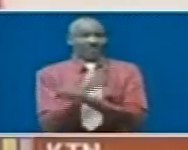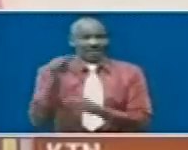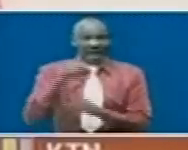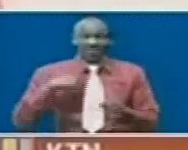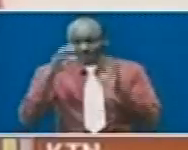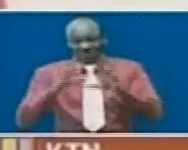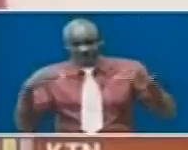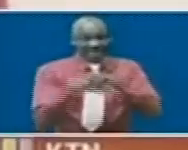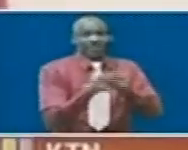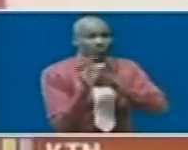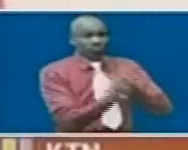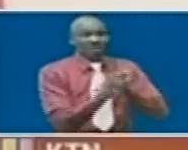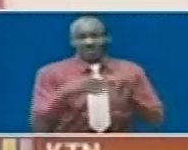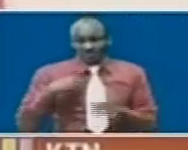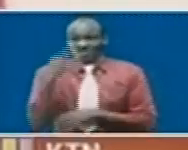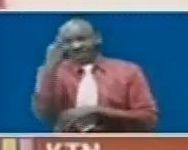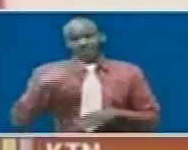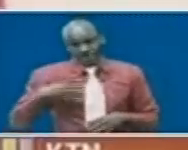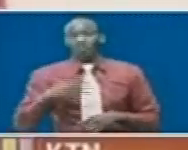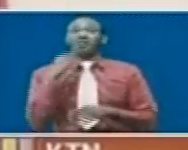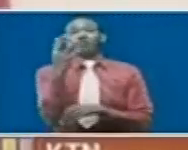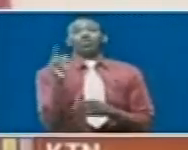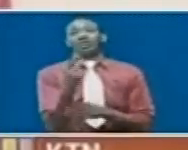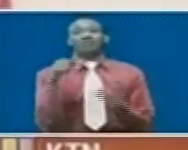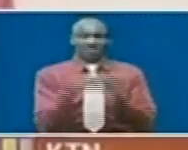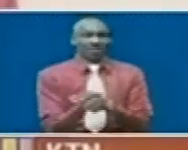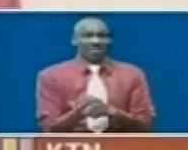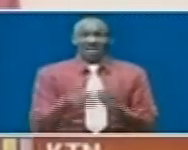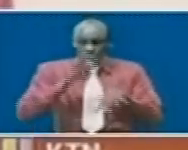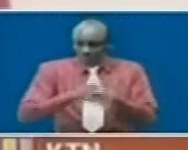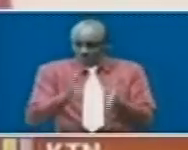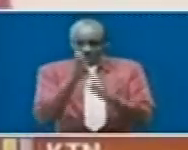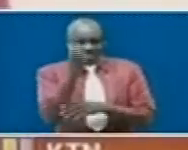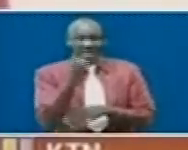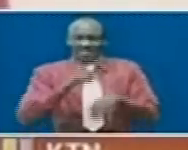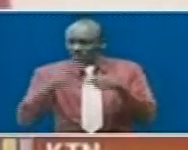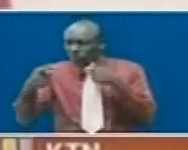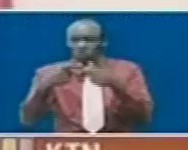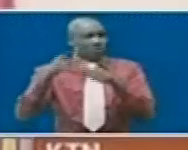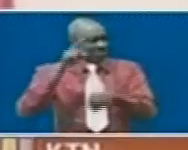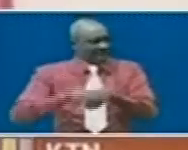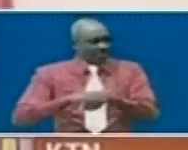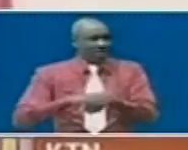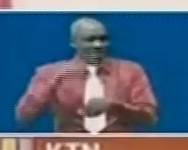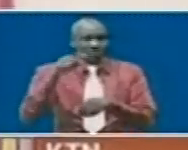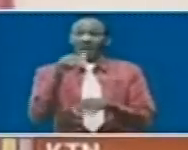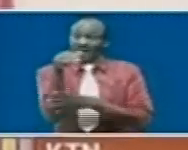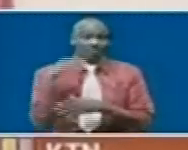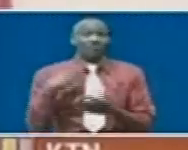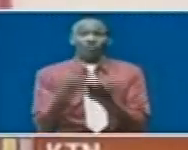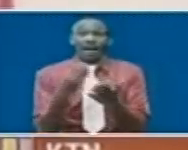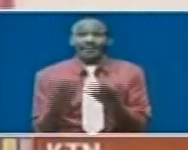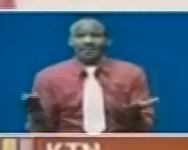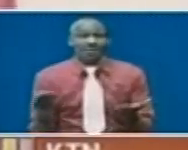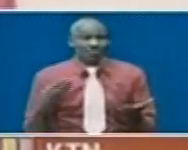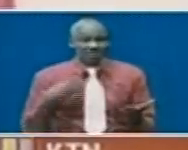mwingine akaingia, na tukawa wakawa sasa watu watatu, mimi mtu wa nne. Njiani baada ya muda mfupi tu waliniitisha pesa